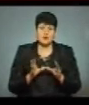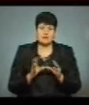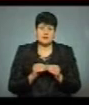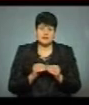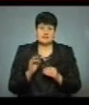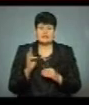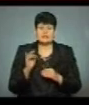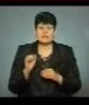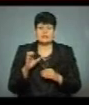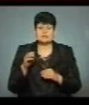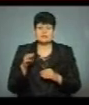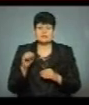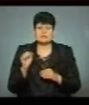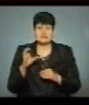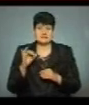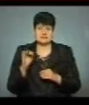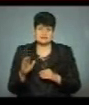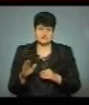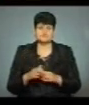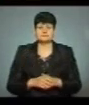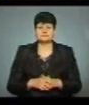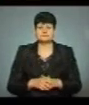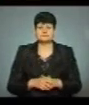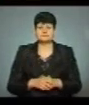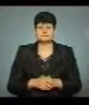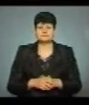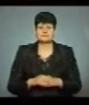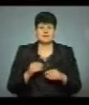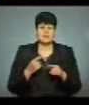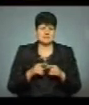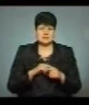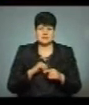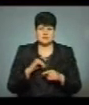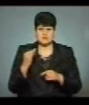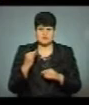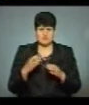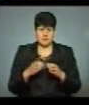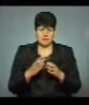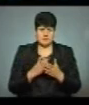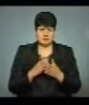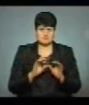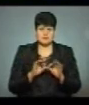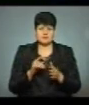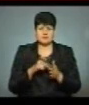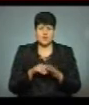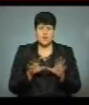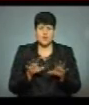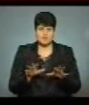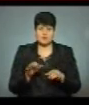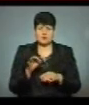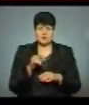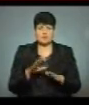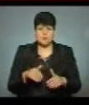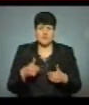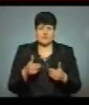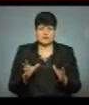із Настасівською об'єднаною територіальною громадою. Ну, це найцікавіша громада. Ми маємо коментар міського голови про те, що він